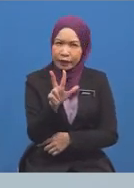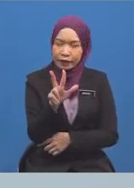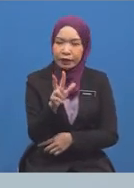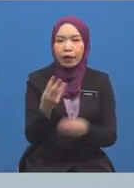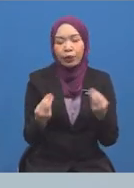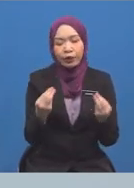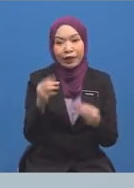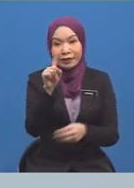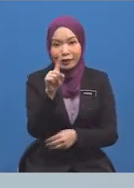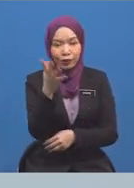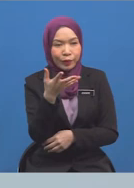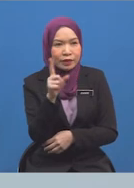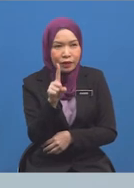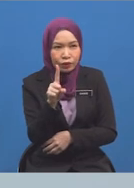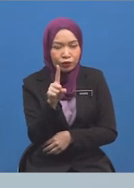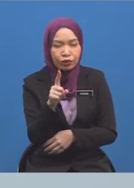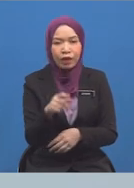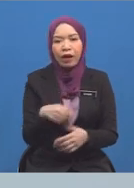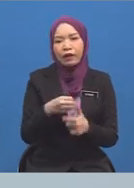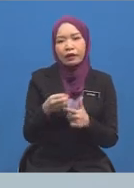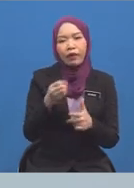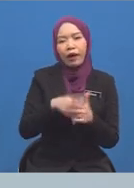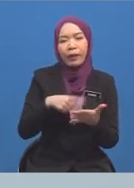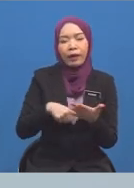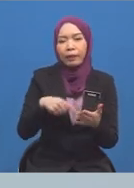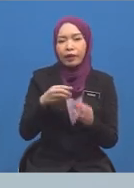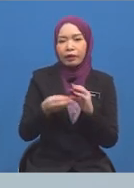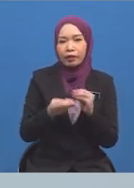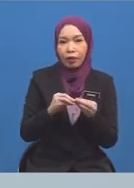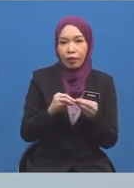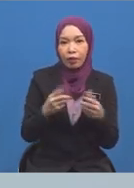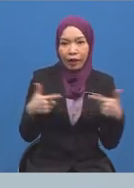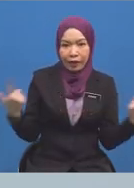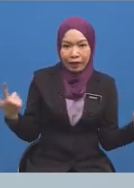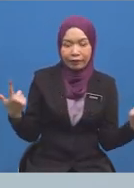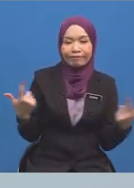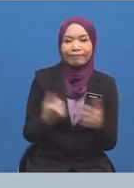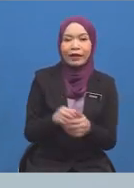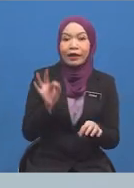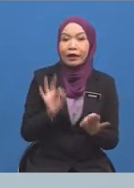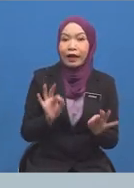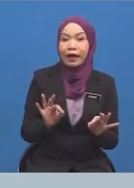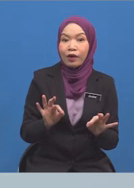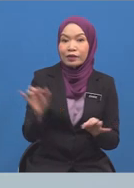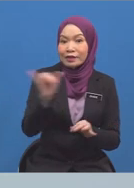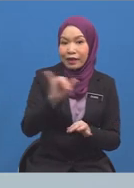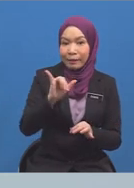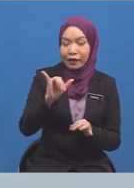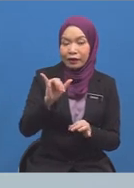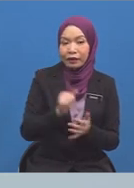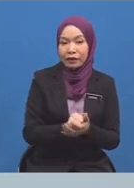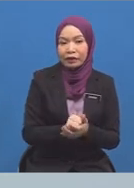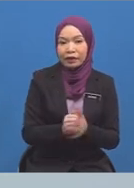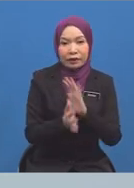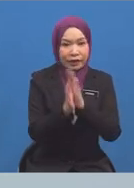gila asal pengangkut dan penyebut sama iye adalah